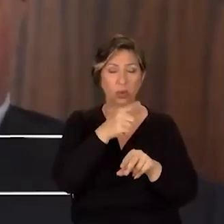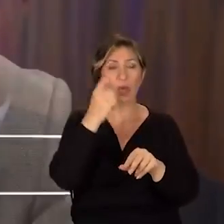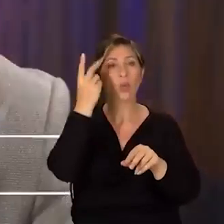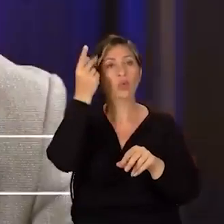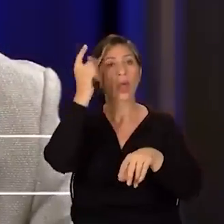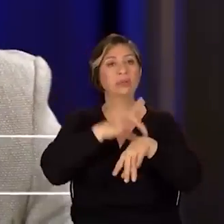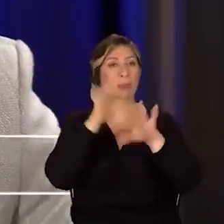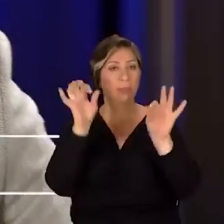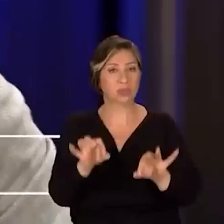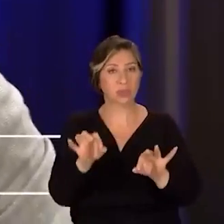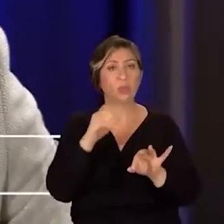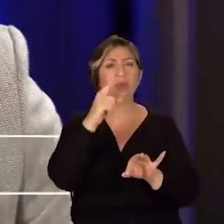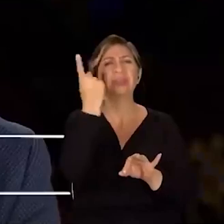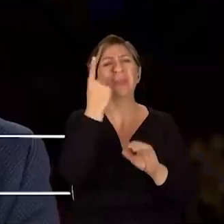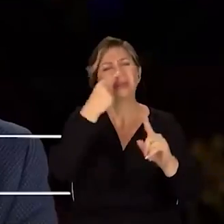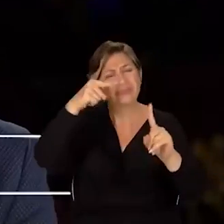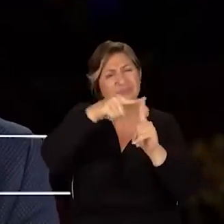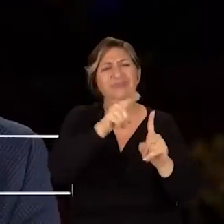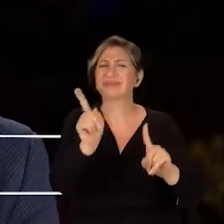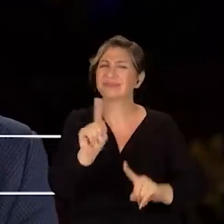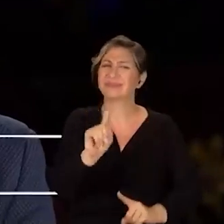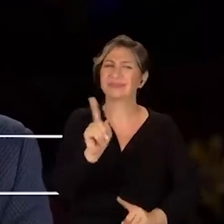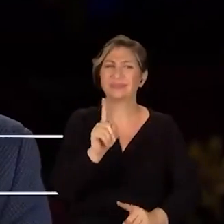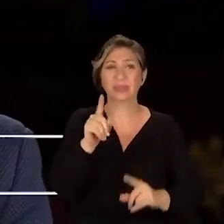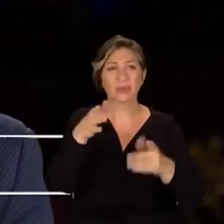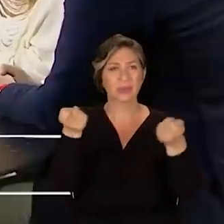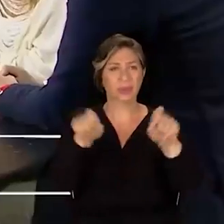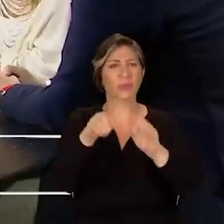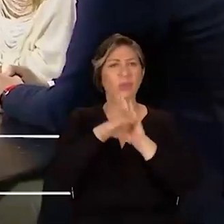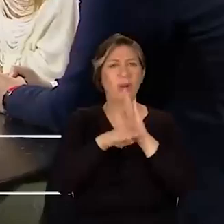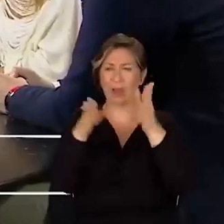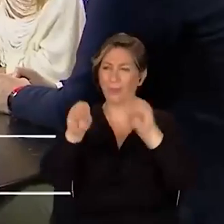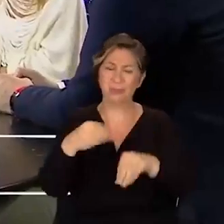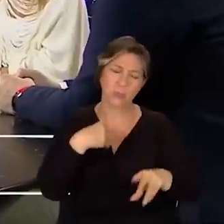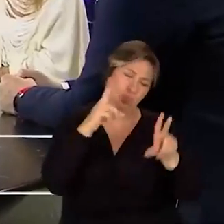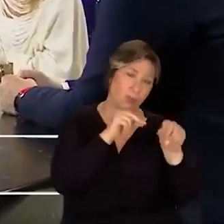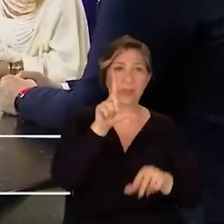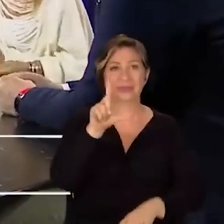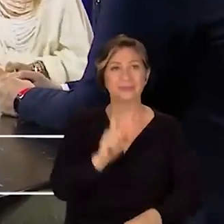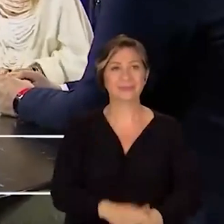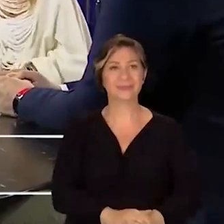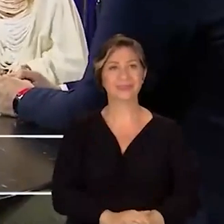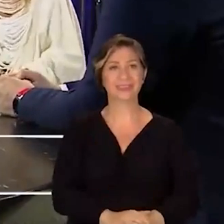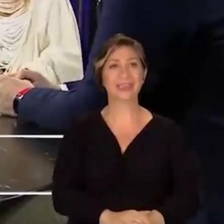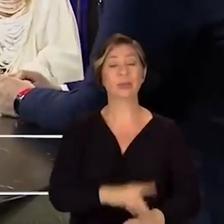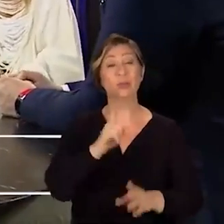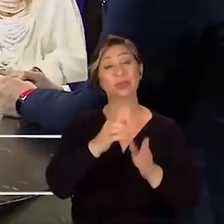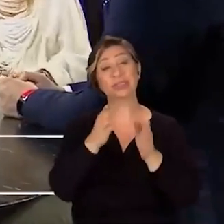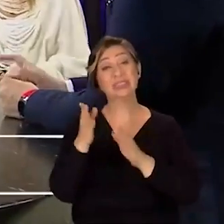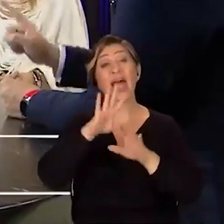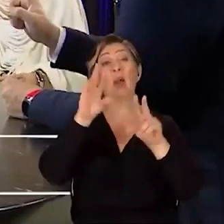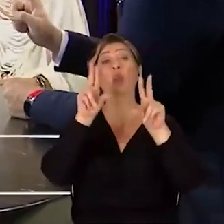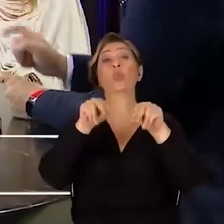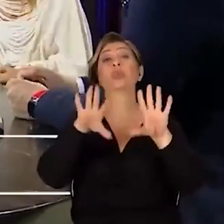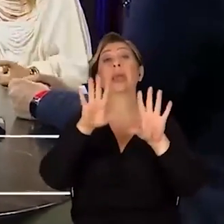Alzheimer oldu. Ya bunu tek faktör olarak düşünüp tabii ki, belki kapatabilir miyiz? Biraz uyumam gerekiyor. Bir de tabii ki bu... Tabii ki bunun her uyku haricinde değil, her uyku